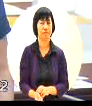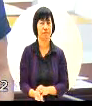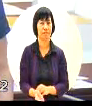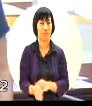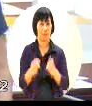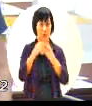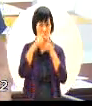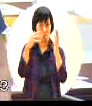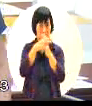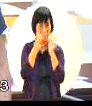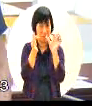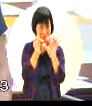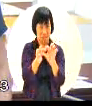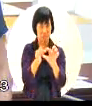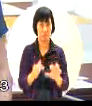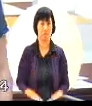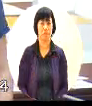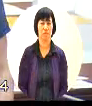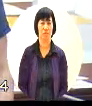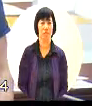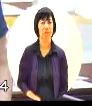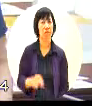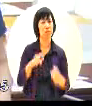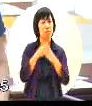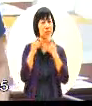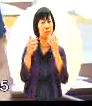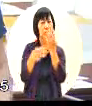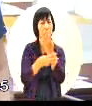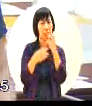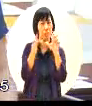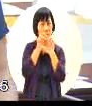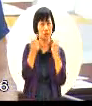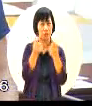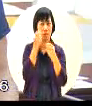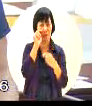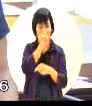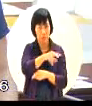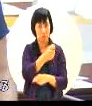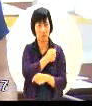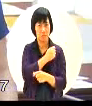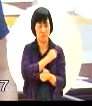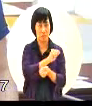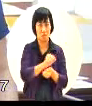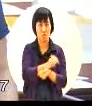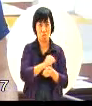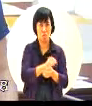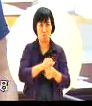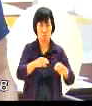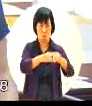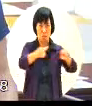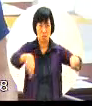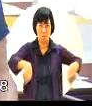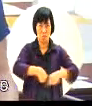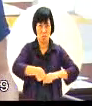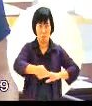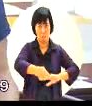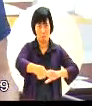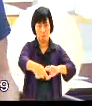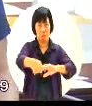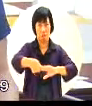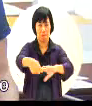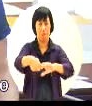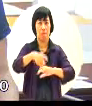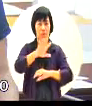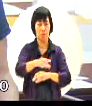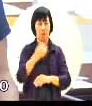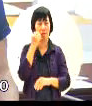工业区，阮渭水工业区，啊，渭水工业区内底拢有诶拖板车、大卡车，啊，拖板车、大卡车吼，大概若要出入吼，